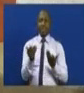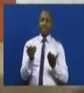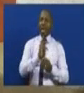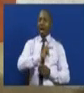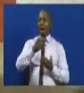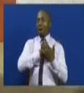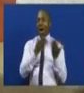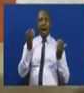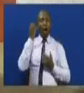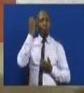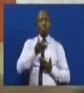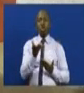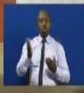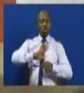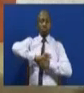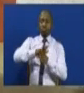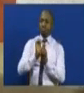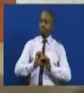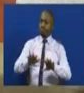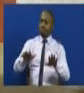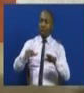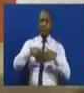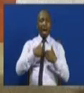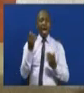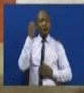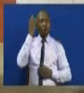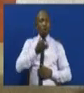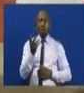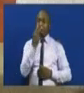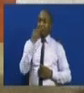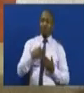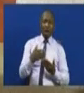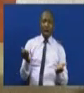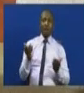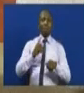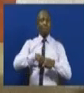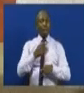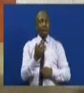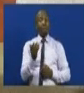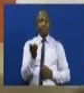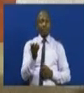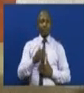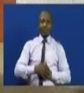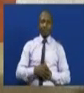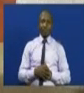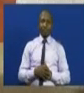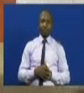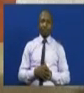hana maambukizi ya COVID ama hana ugonjwa mwingine kama mafua na vingine hivyo? Tumalize na hilo.